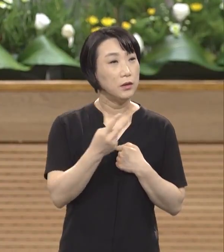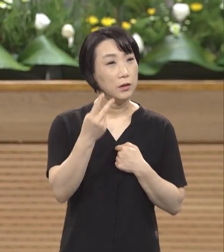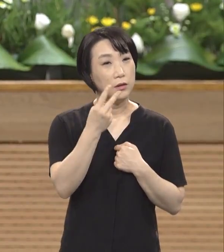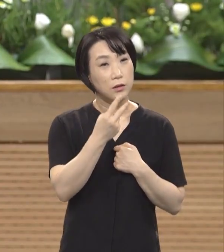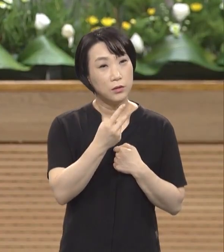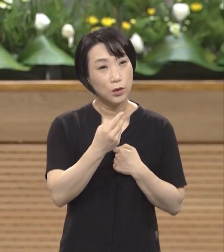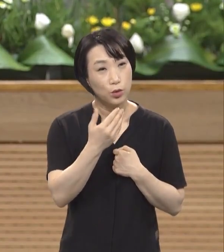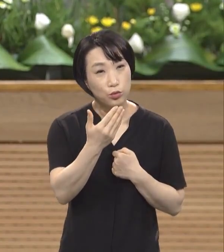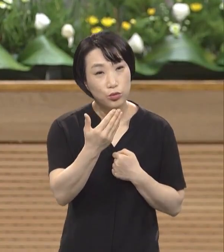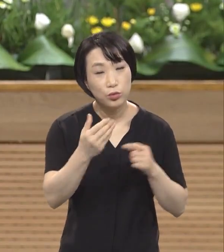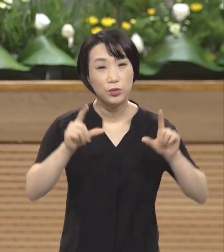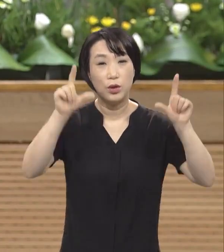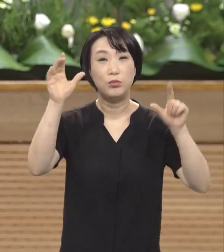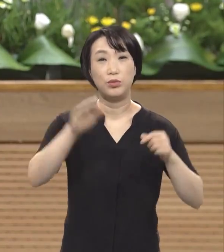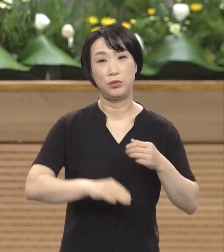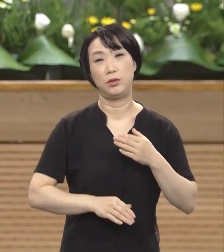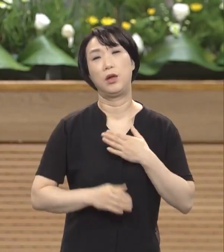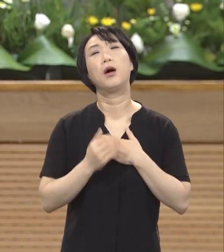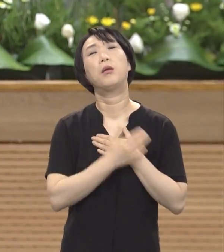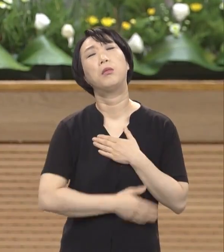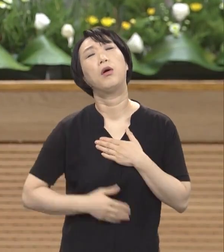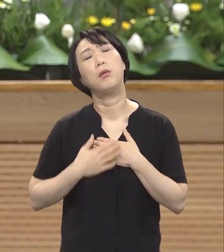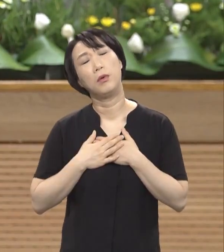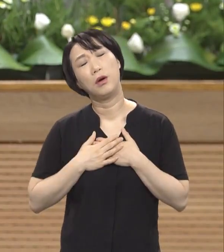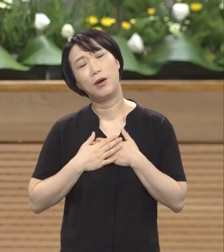2009년도부터 몸이 그래서